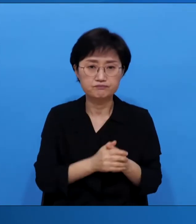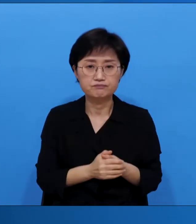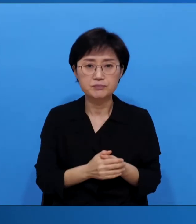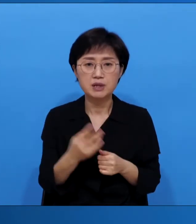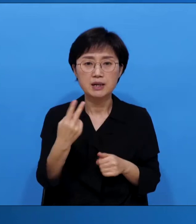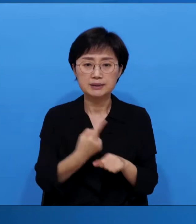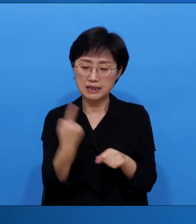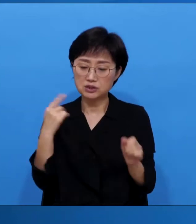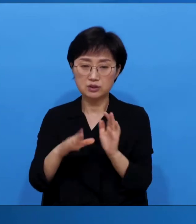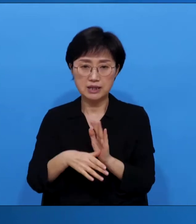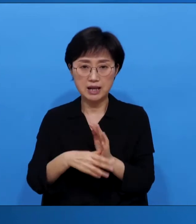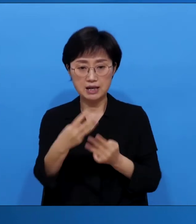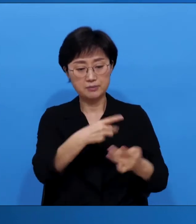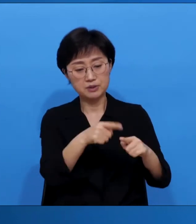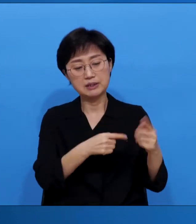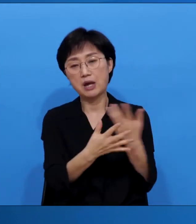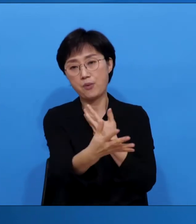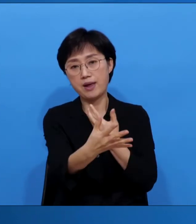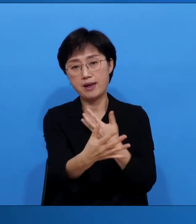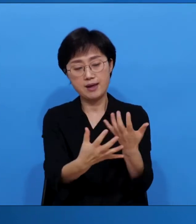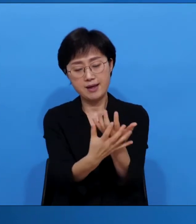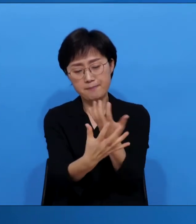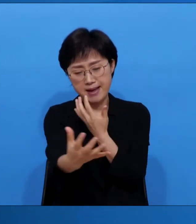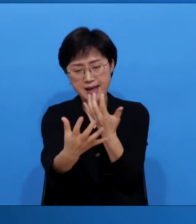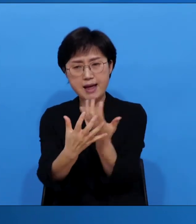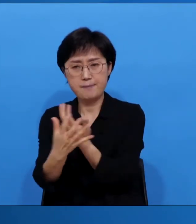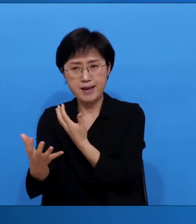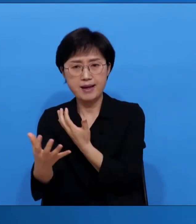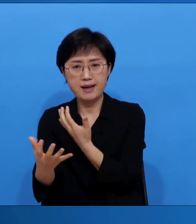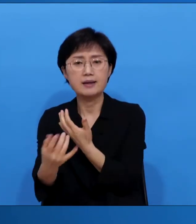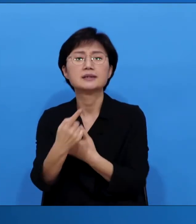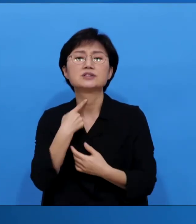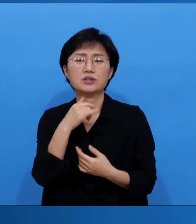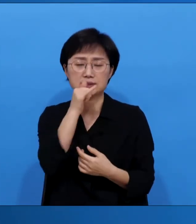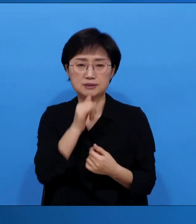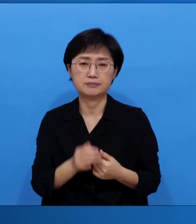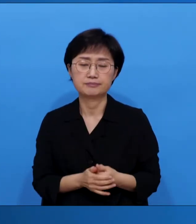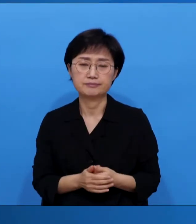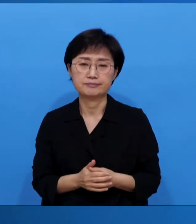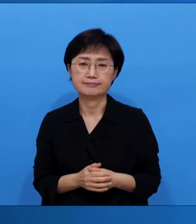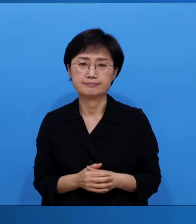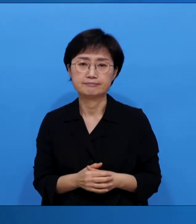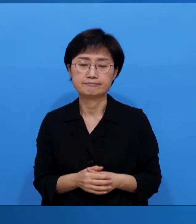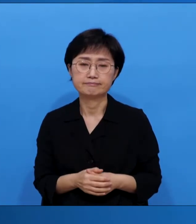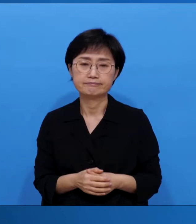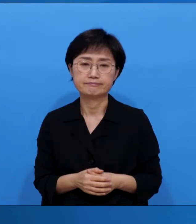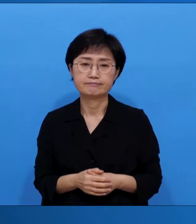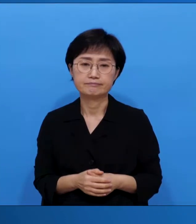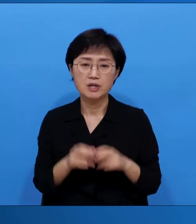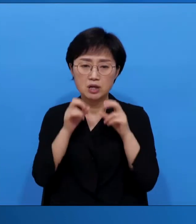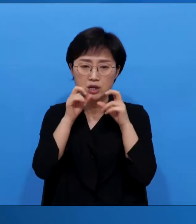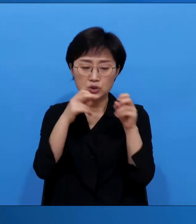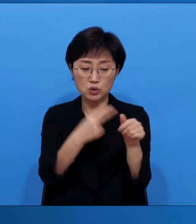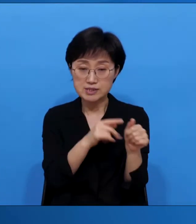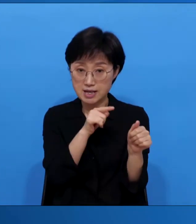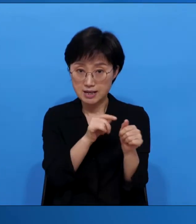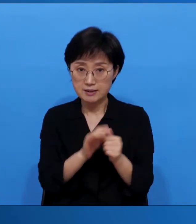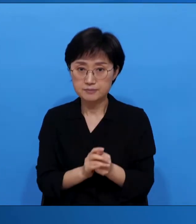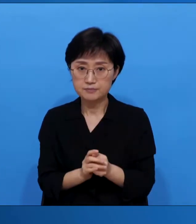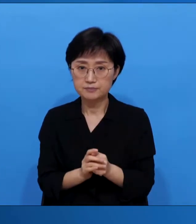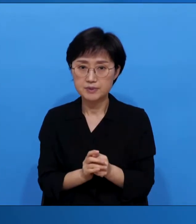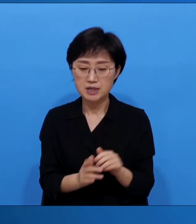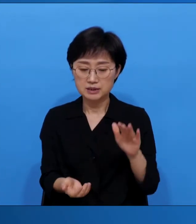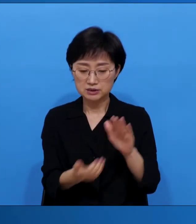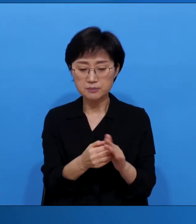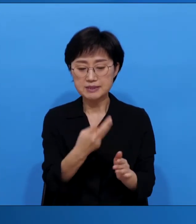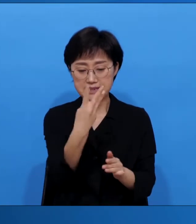대회도 조지아에서 현지 선교사들과 함께 참여하고 말씀 나누는 시간을 가졌다고 합니다. 선교사님은 3서밋,